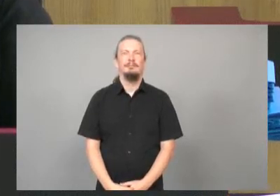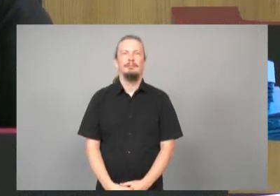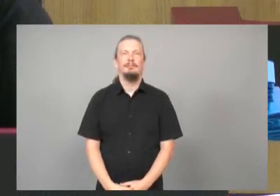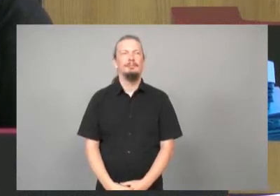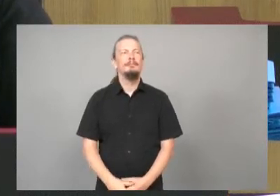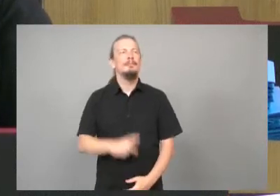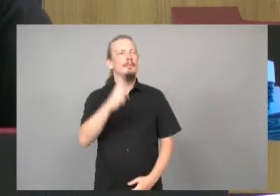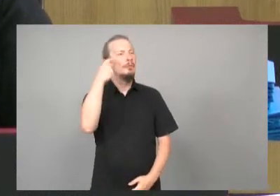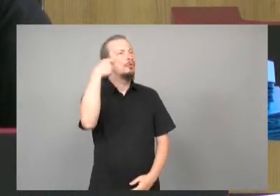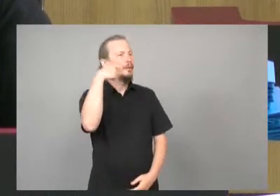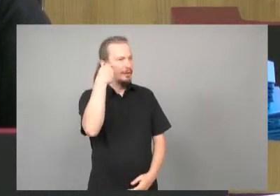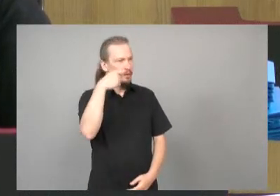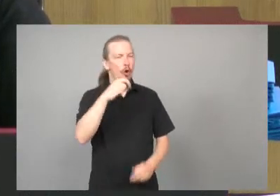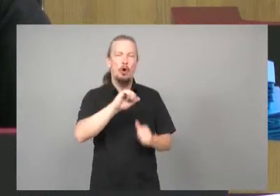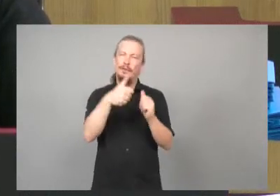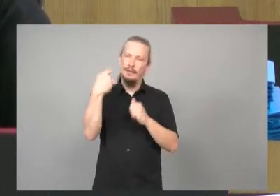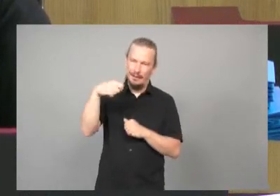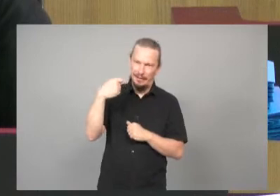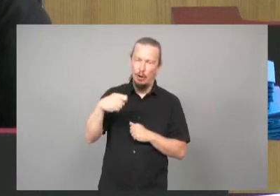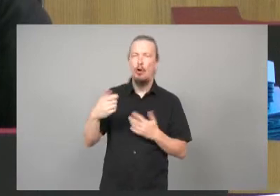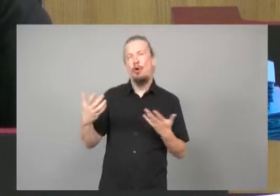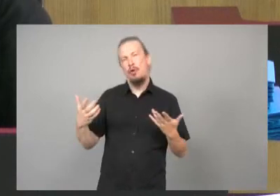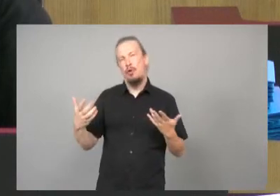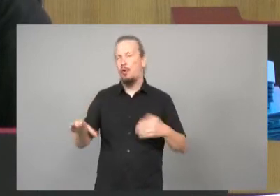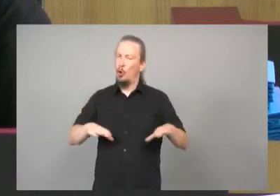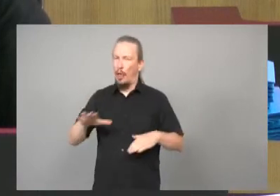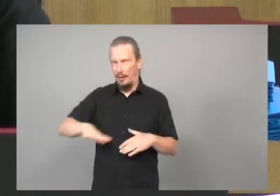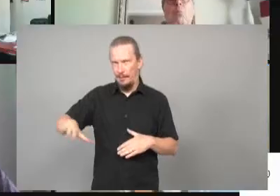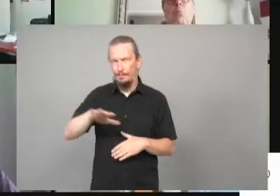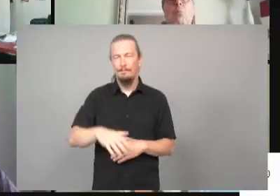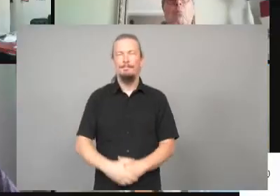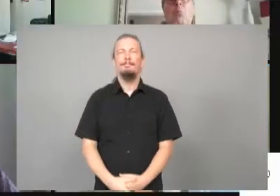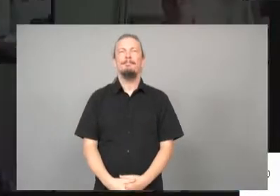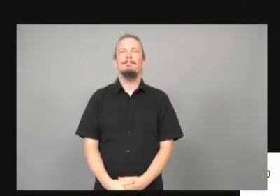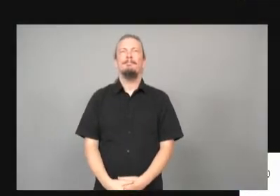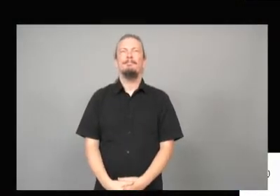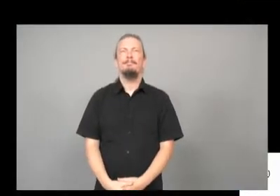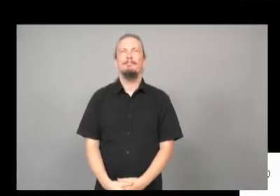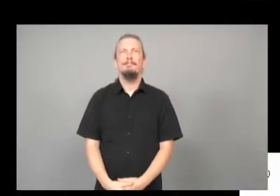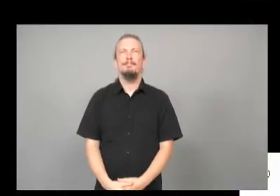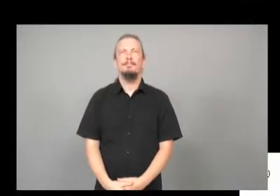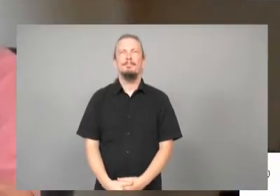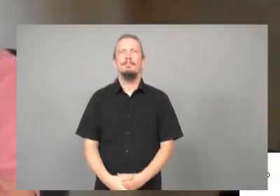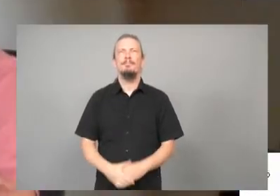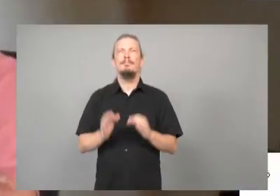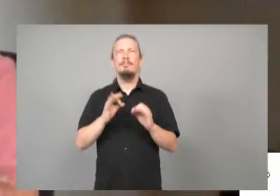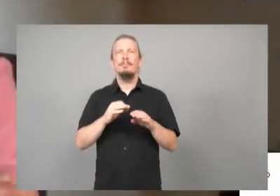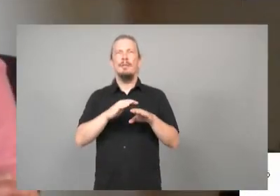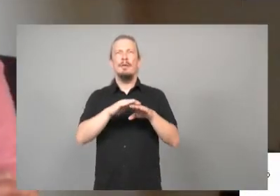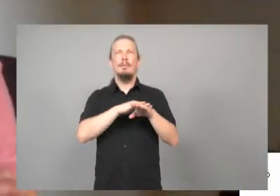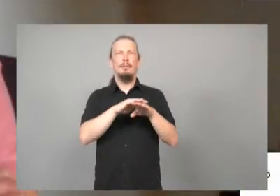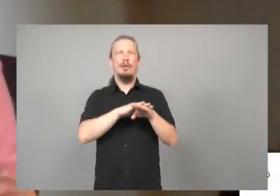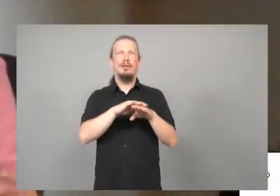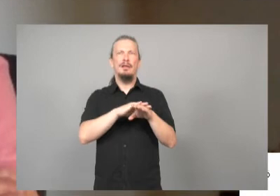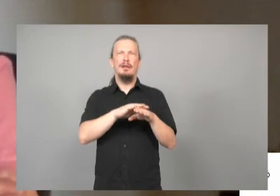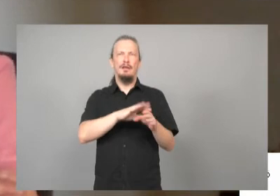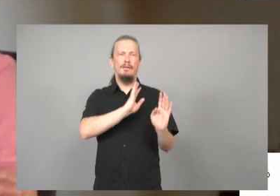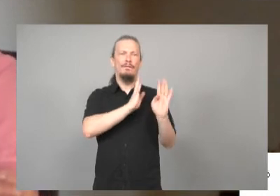Monsieur le Président, Monsieur le Vice-président, chers collègues, au moment de voter la politique cyclable pour ce